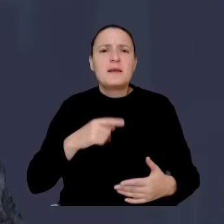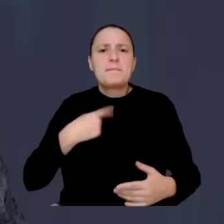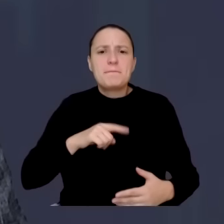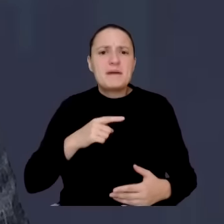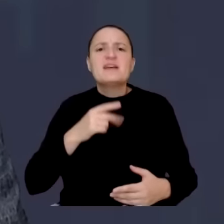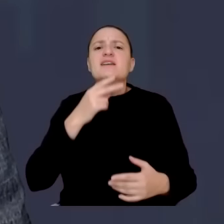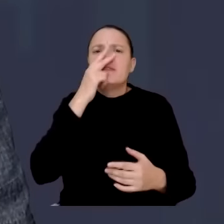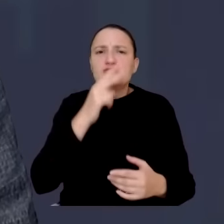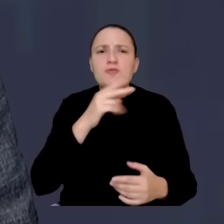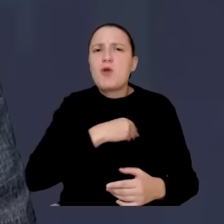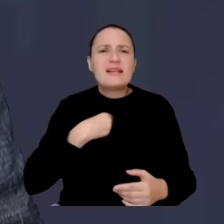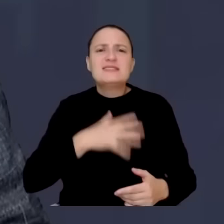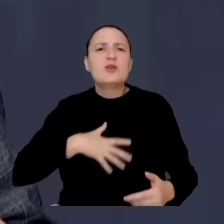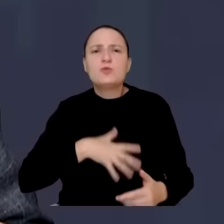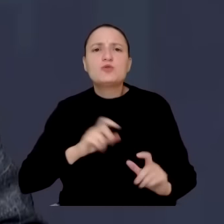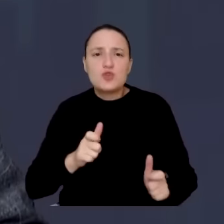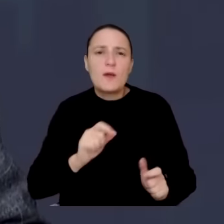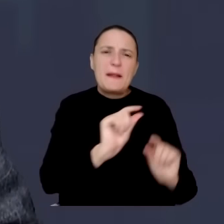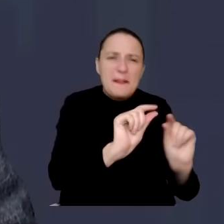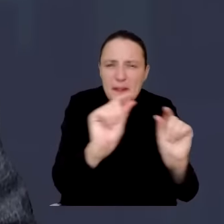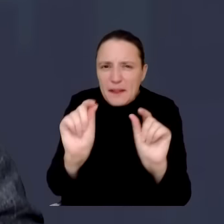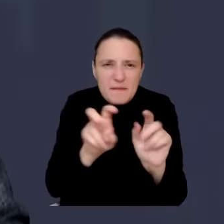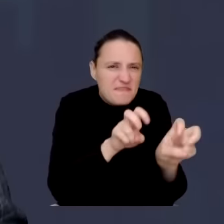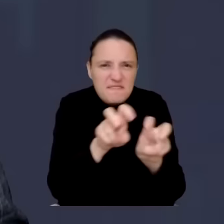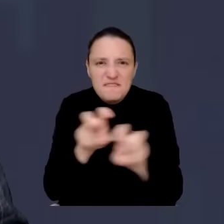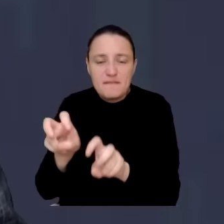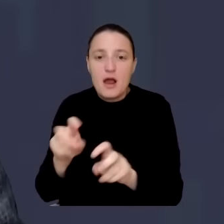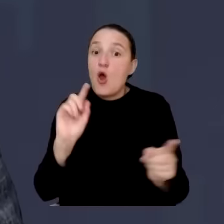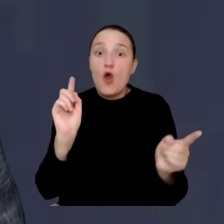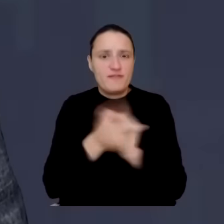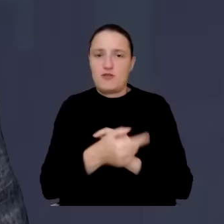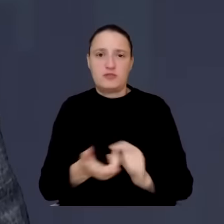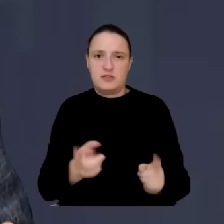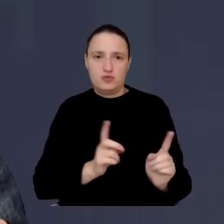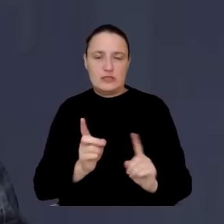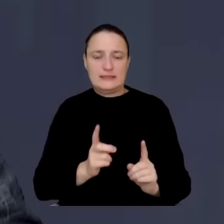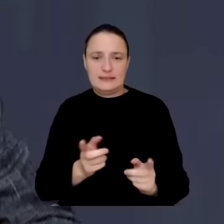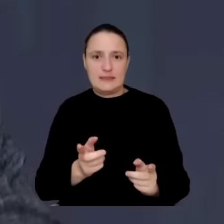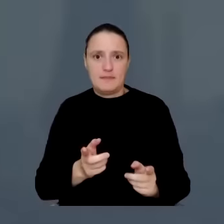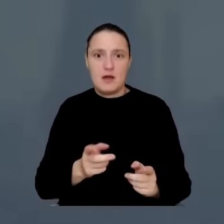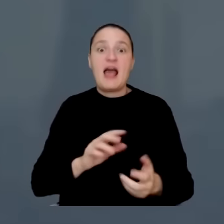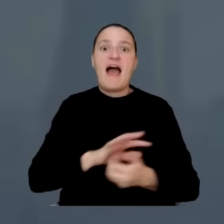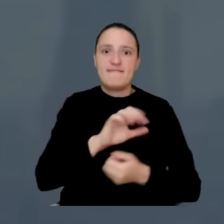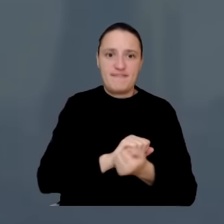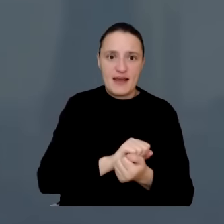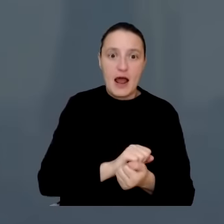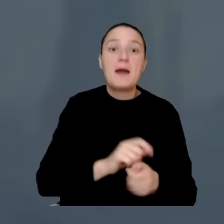krętactwo i nie wiem dlaczego ale czasem jest tak odwrotnie proporcjonalnie jeśli chodzi o afery im jest mniej dokładnie ale im